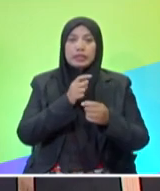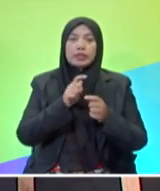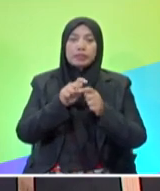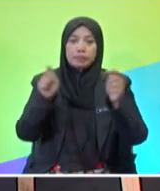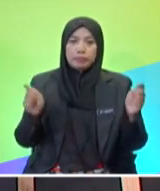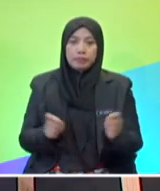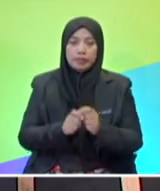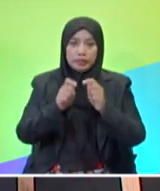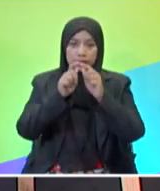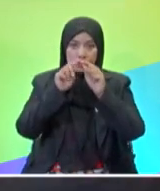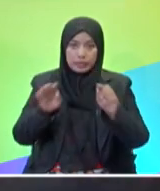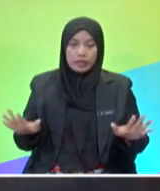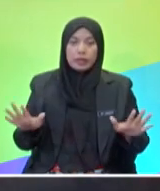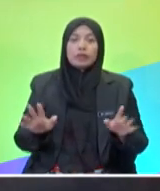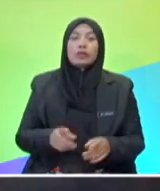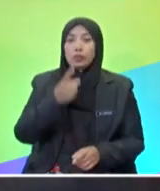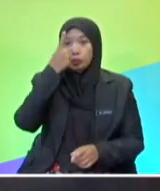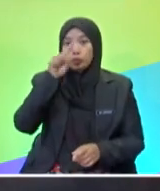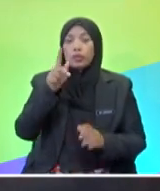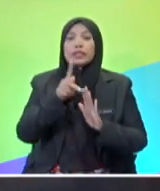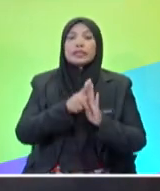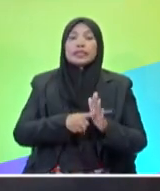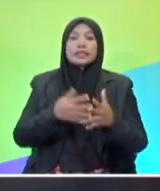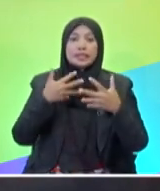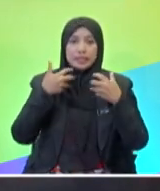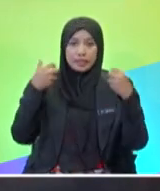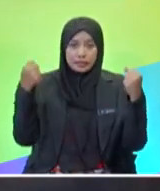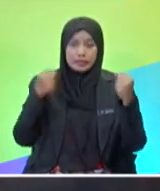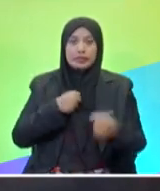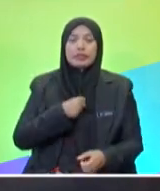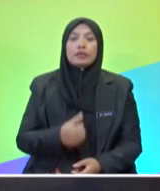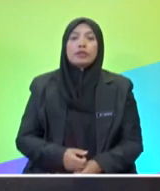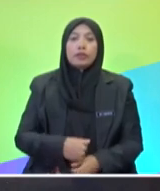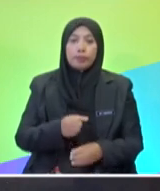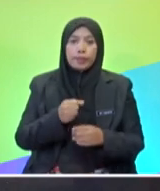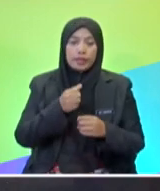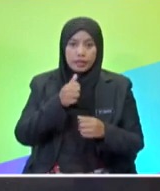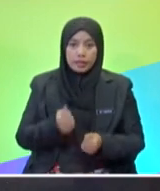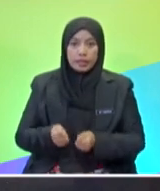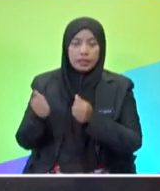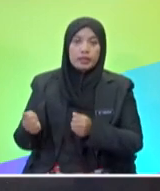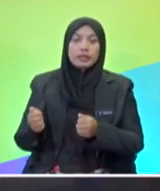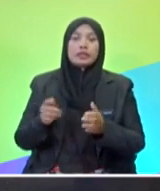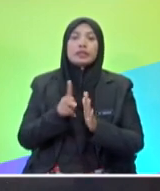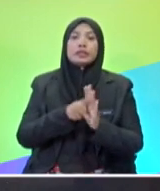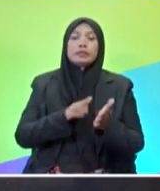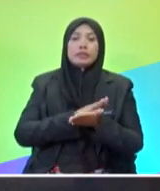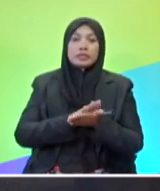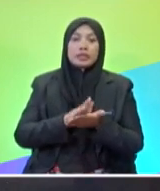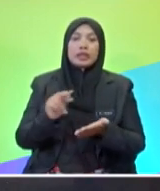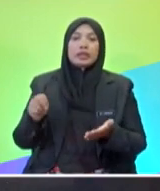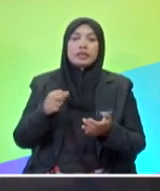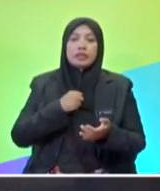sendiri. Maknanya daripada alat-alat menjaga kebersihan diri itulah yang kita boleh gunakan dalam kehidupan seharian kita untuk